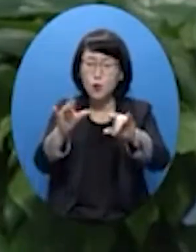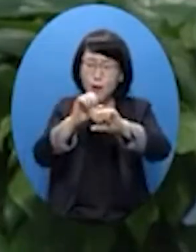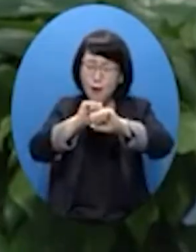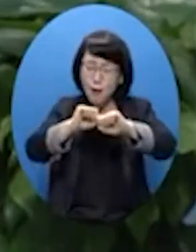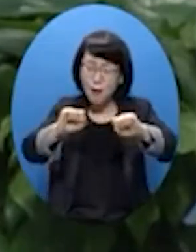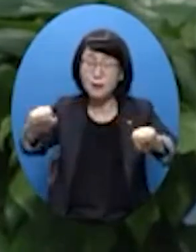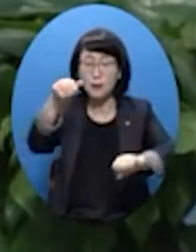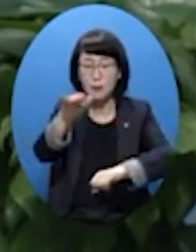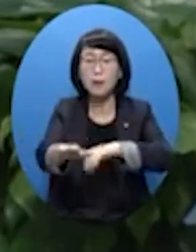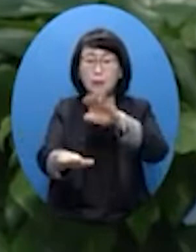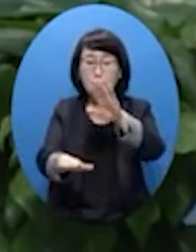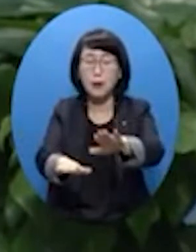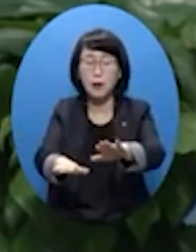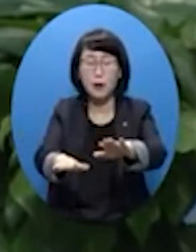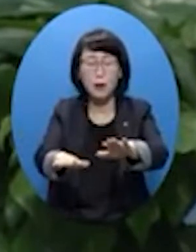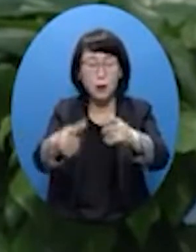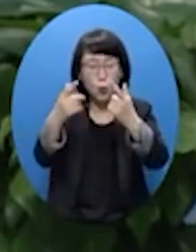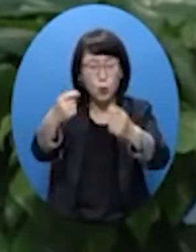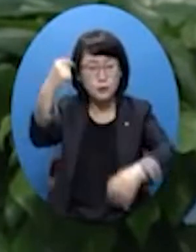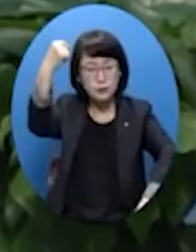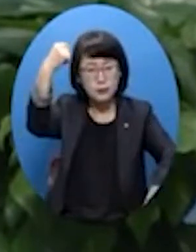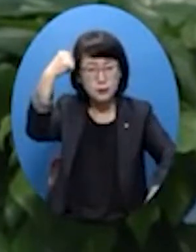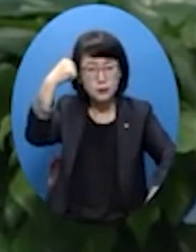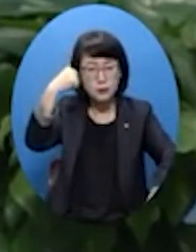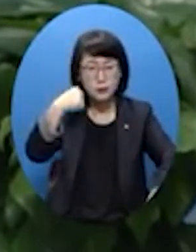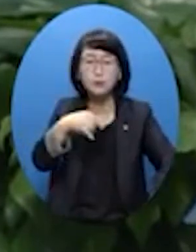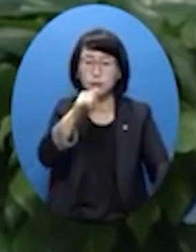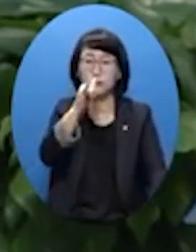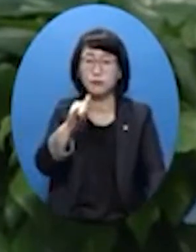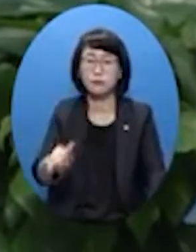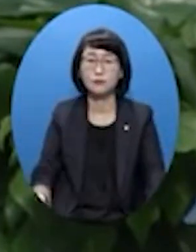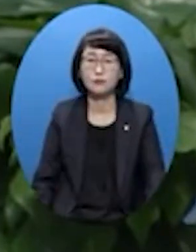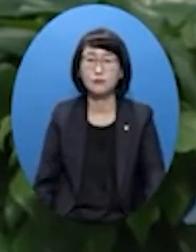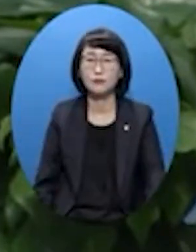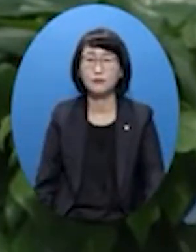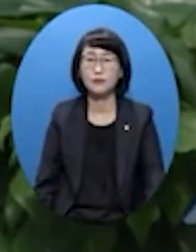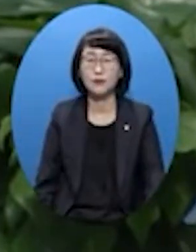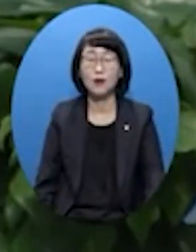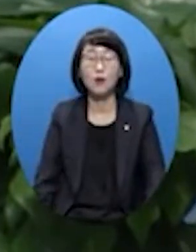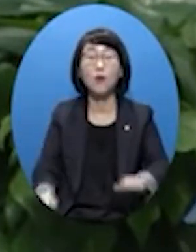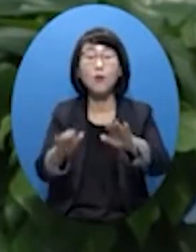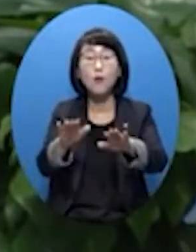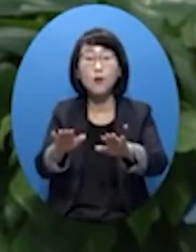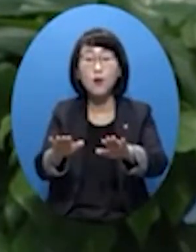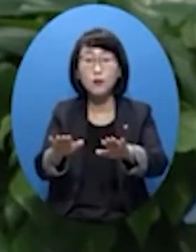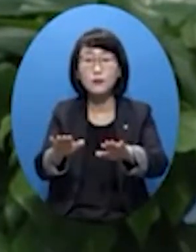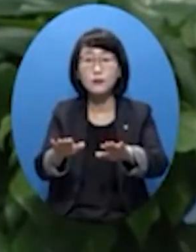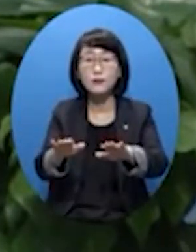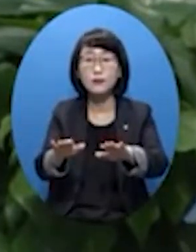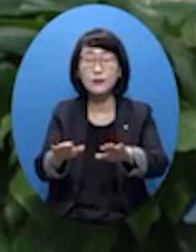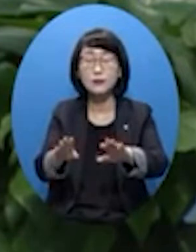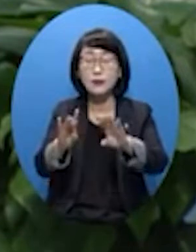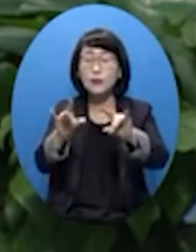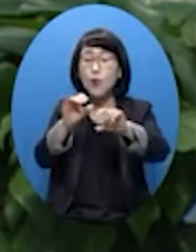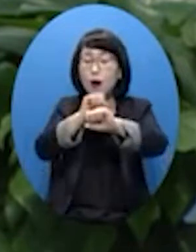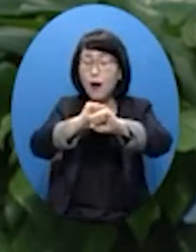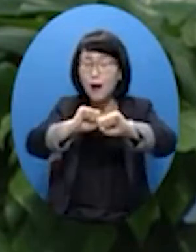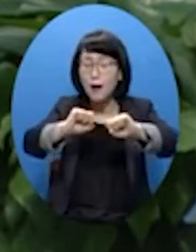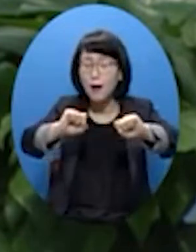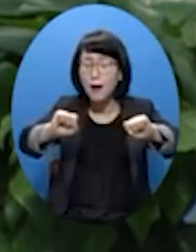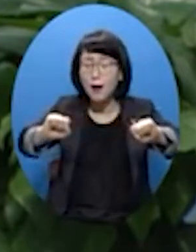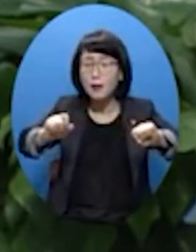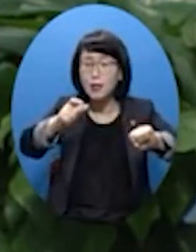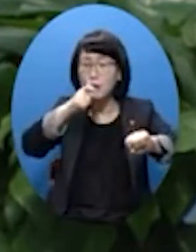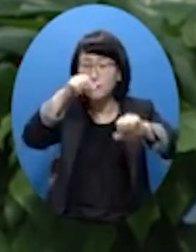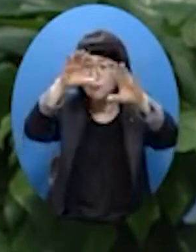걸어가고 있는 것과 같다 그런 이야기들을 합니다 오늘 이 광 약 사막과